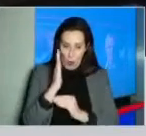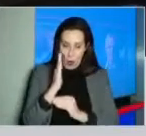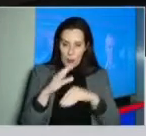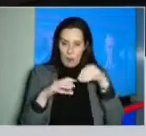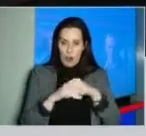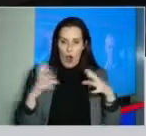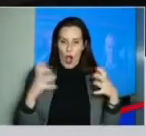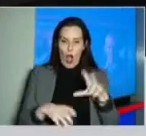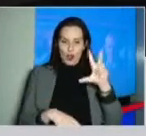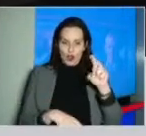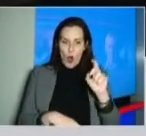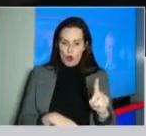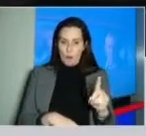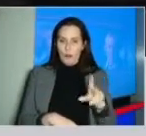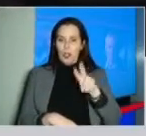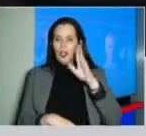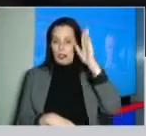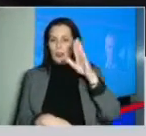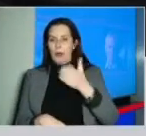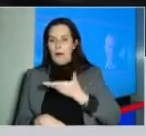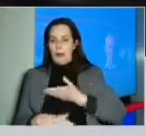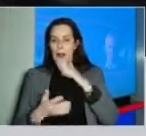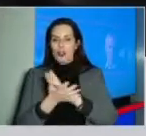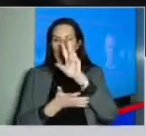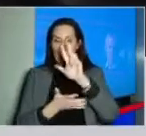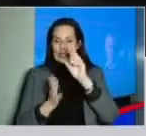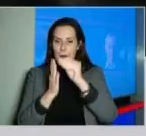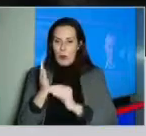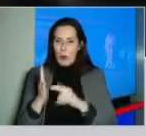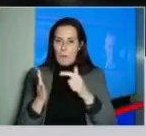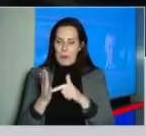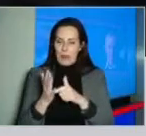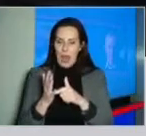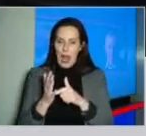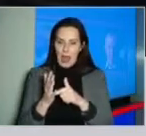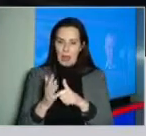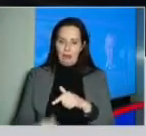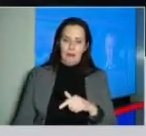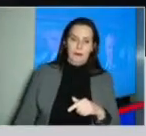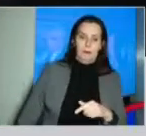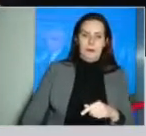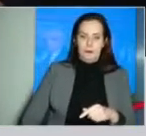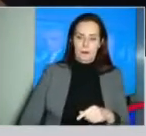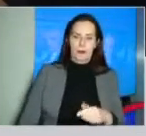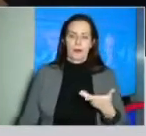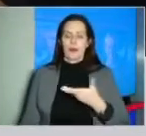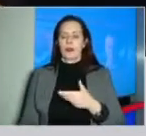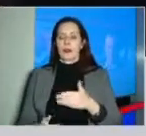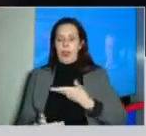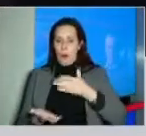הרשימה הזאת, של כחול לבן. יש עתיד עם 13 מקומות, אולי בגלל השינמוך, מי מתחיל להיות כראש ממשלה, אז קיבלו עוד מקום